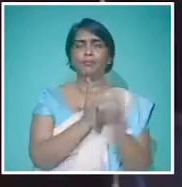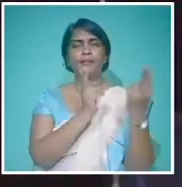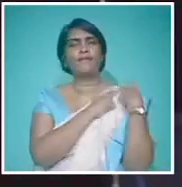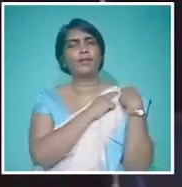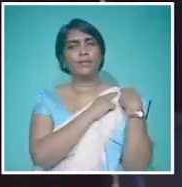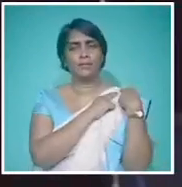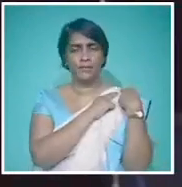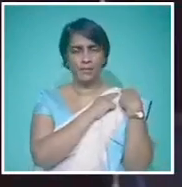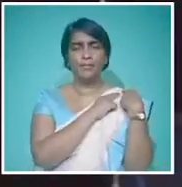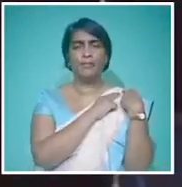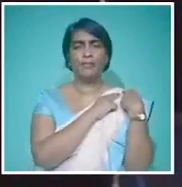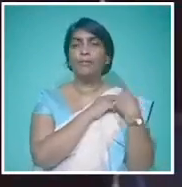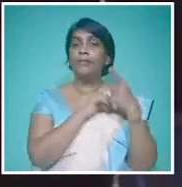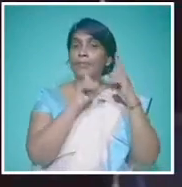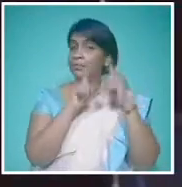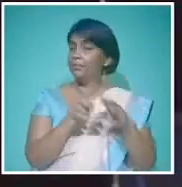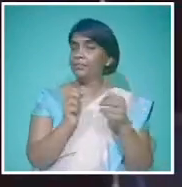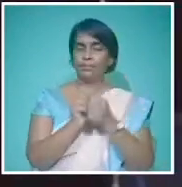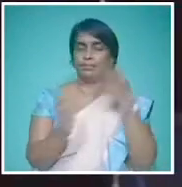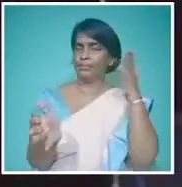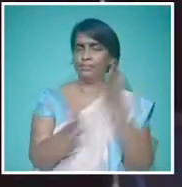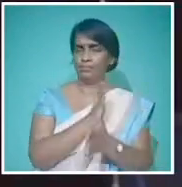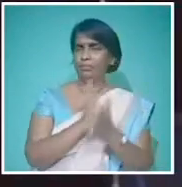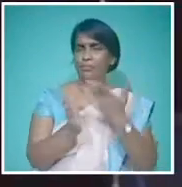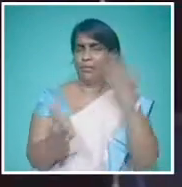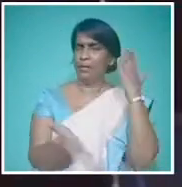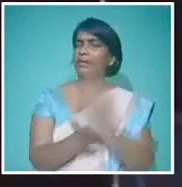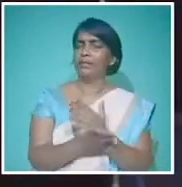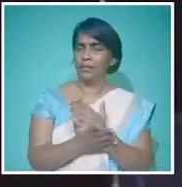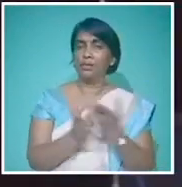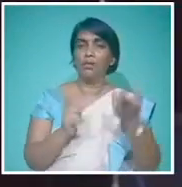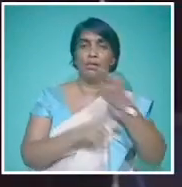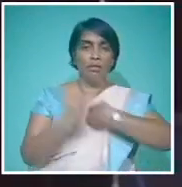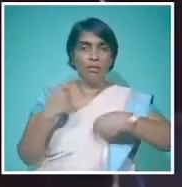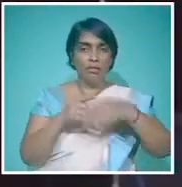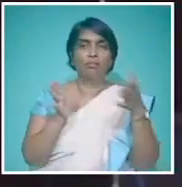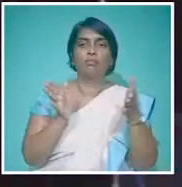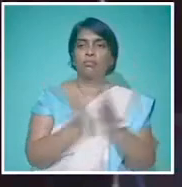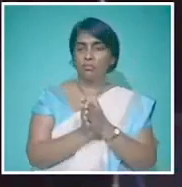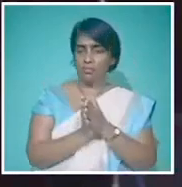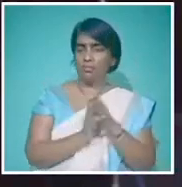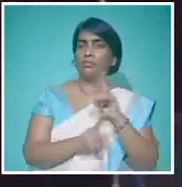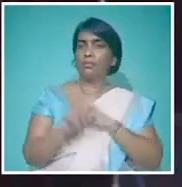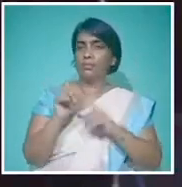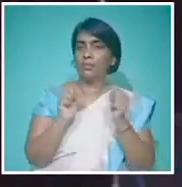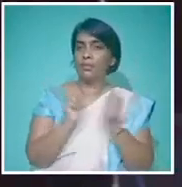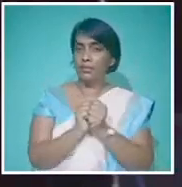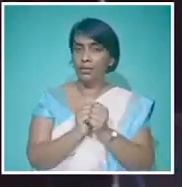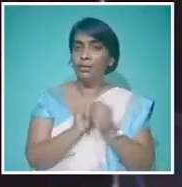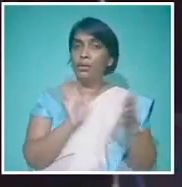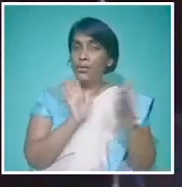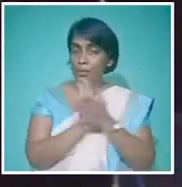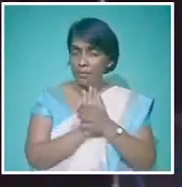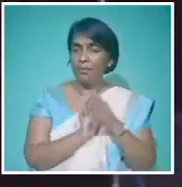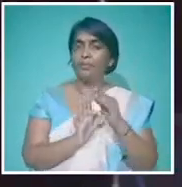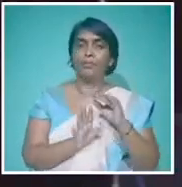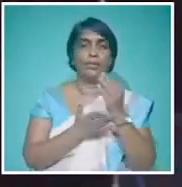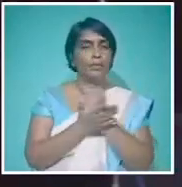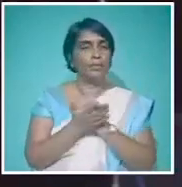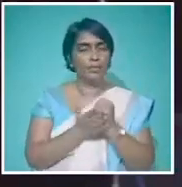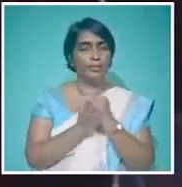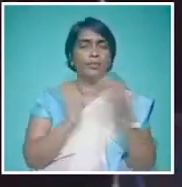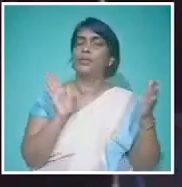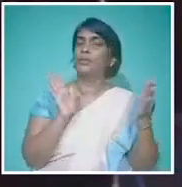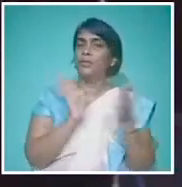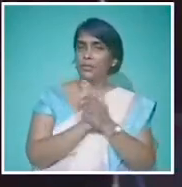වෙනවා. අන්න ඒක වෙන එක නතර කරන්න තමයි සාමූහික තීරණ ගන්නත්, ගනු ලැබූ සාමූහික තීරණ වෙනුවෙන් සියලු දෙනාම